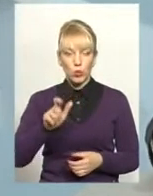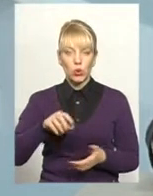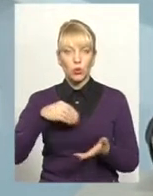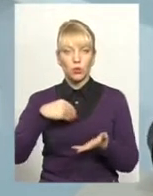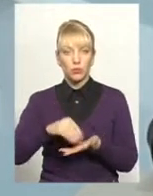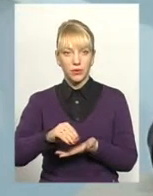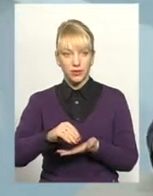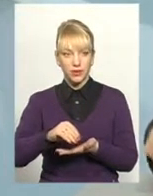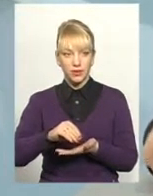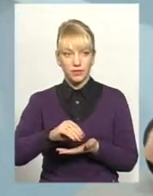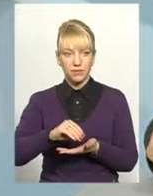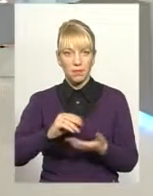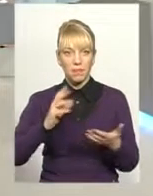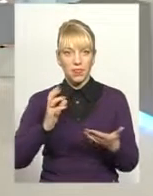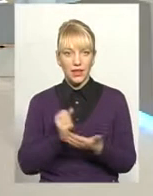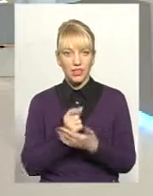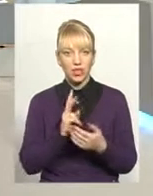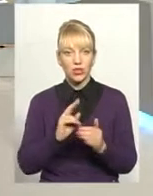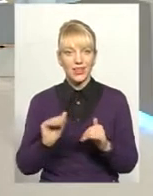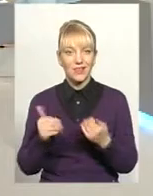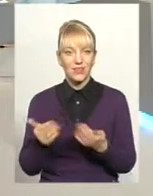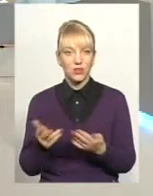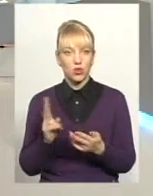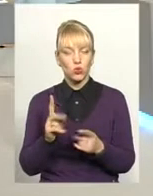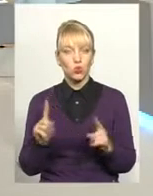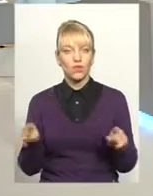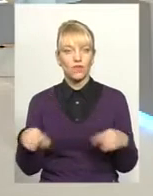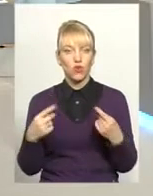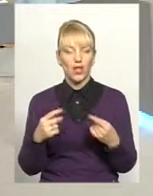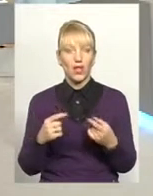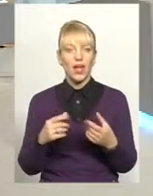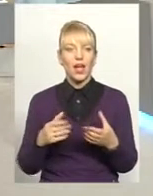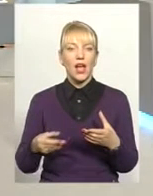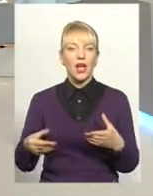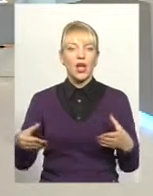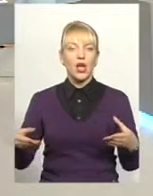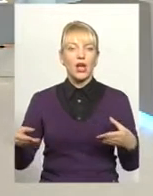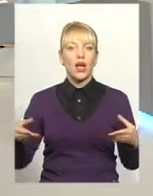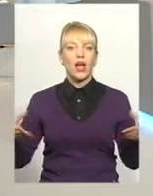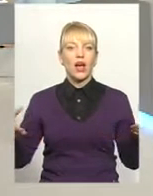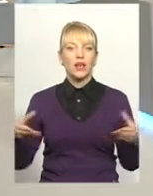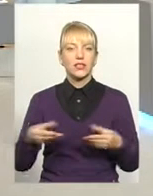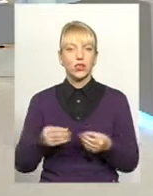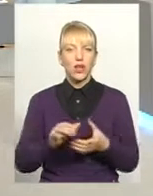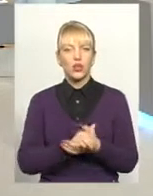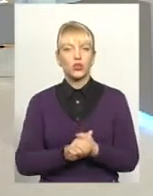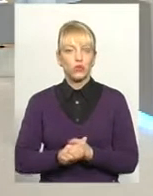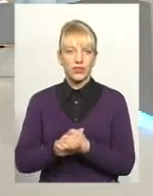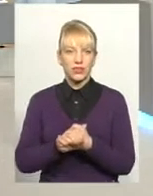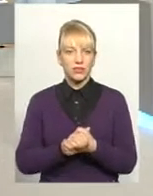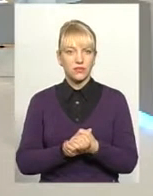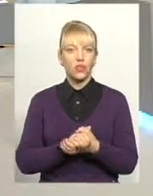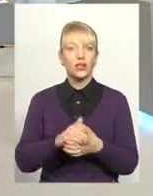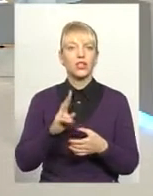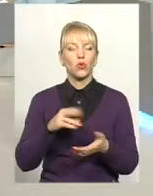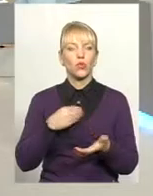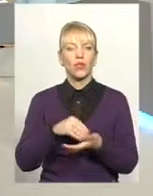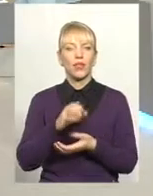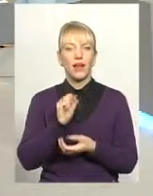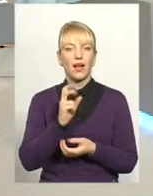купили, знайшлися ініціатори, які створили акціонерне товариство, І люди на добровільних засадах, значить, купили